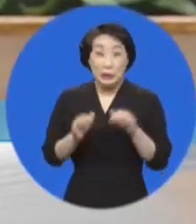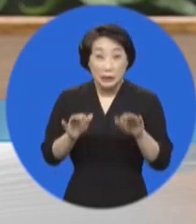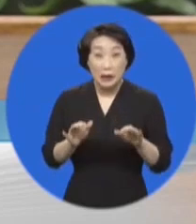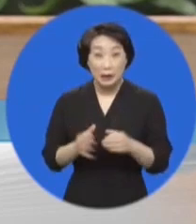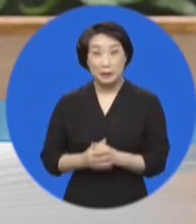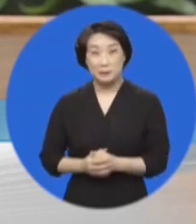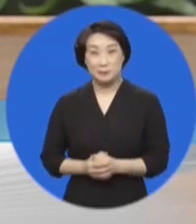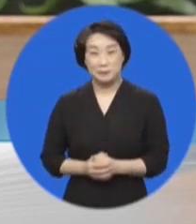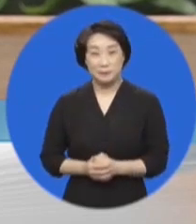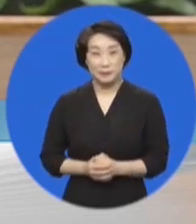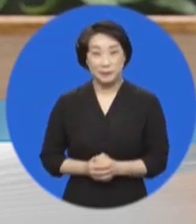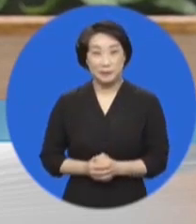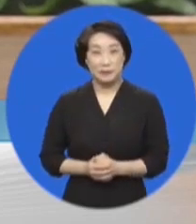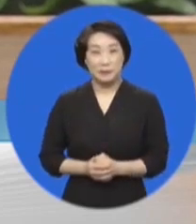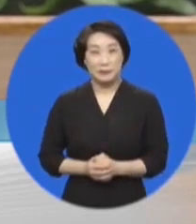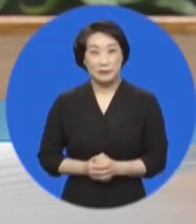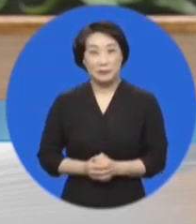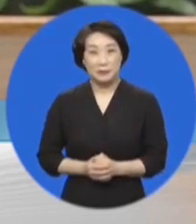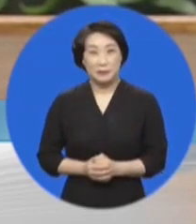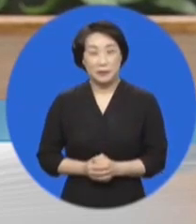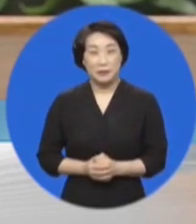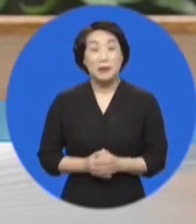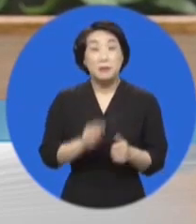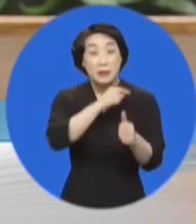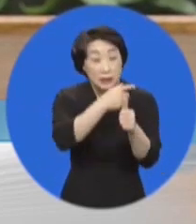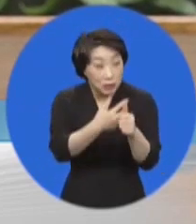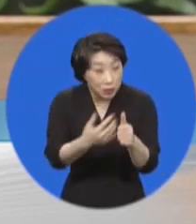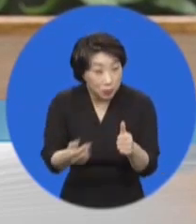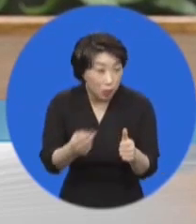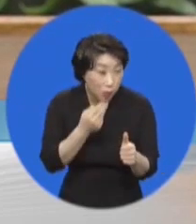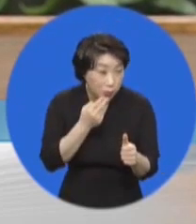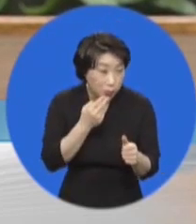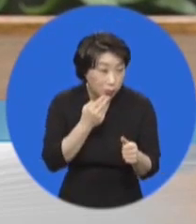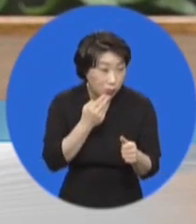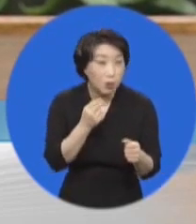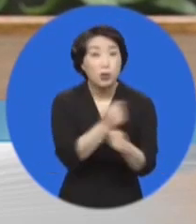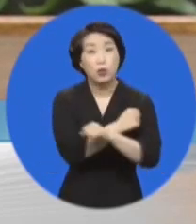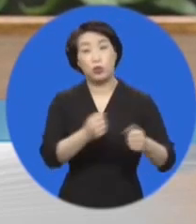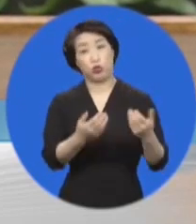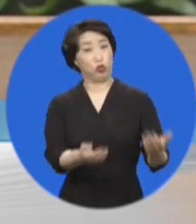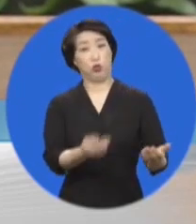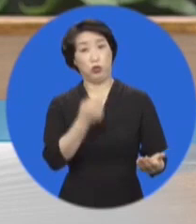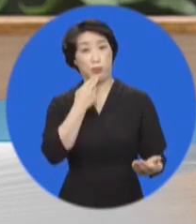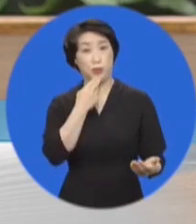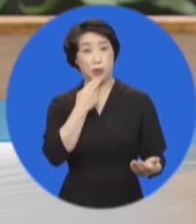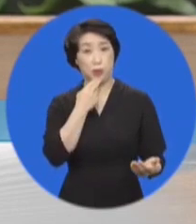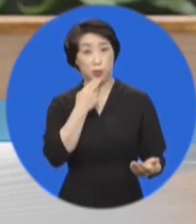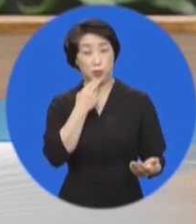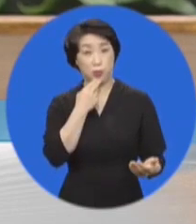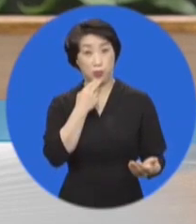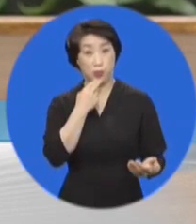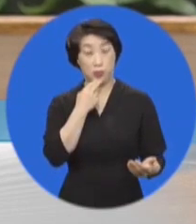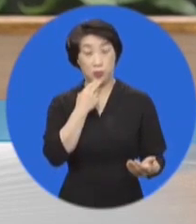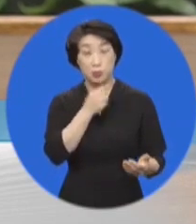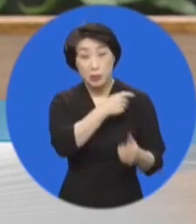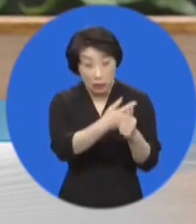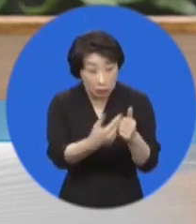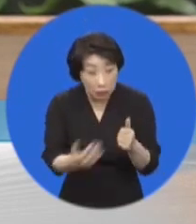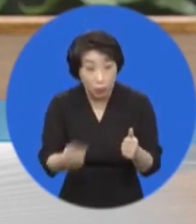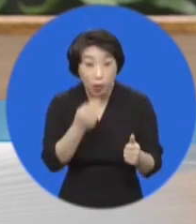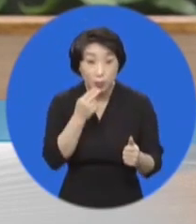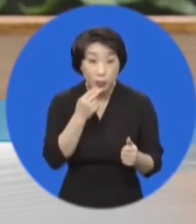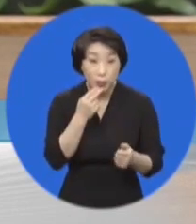그러니까 야, 피 흘림이 없이는 사함이 없어. 피 흘림이